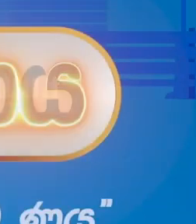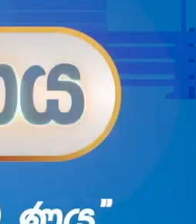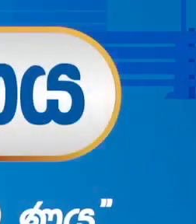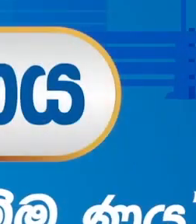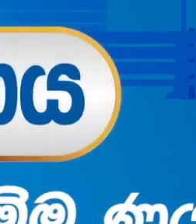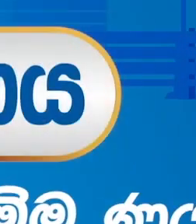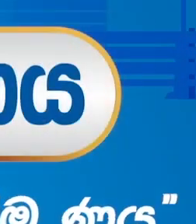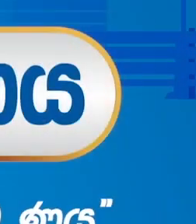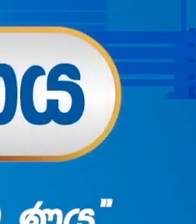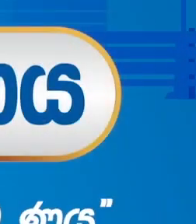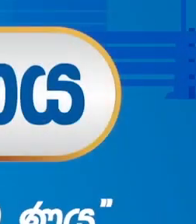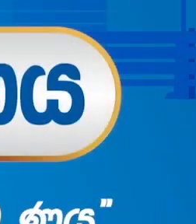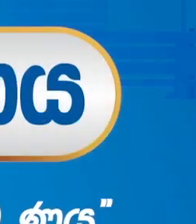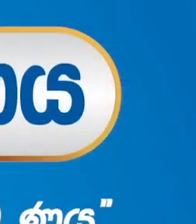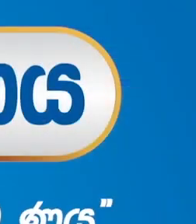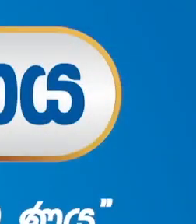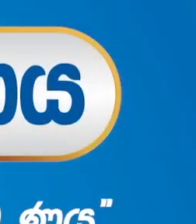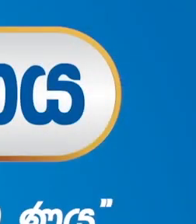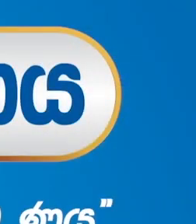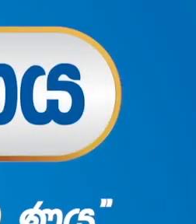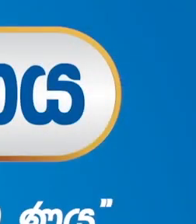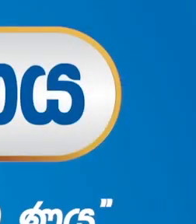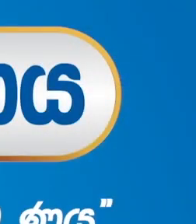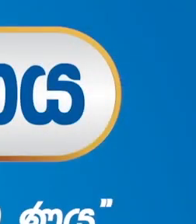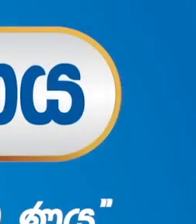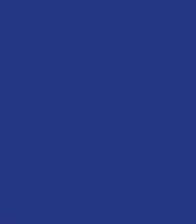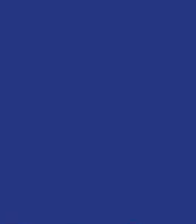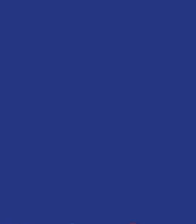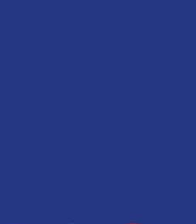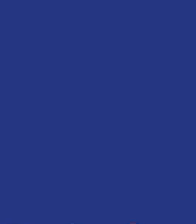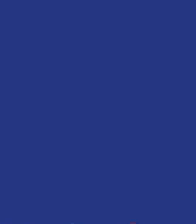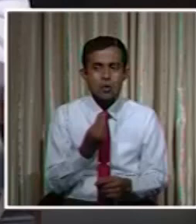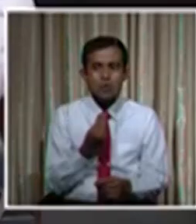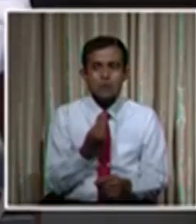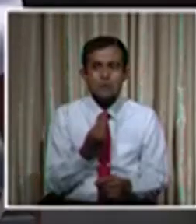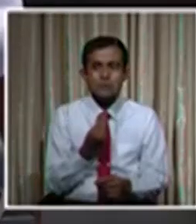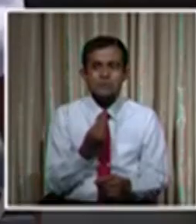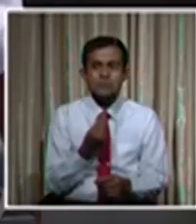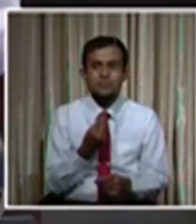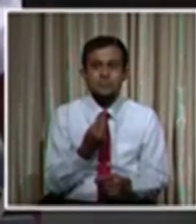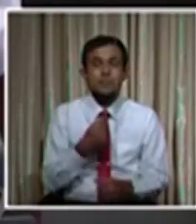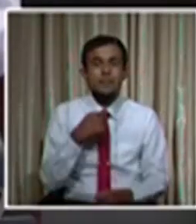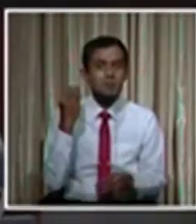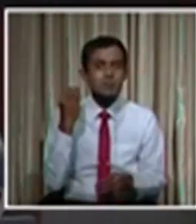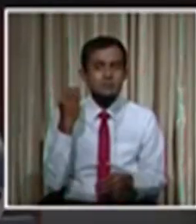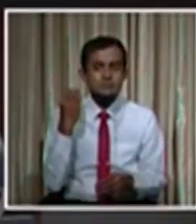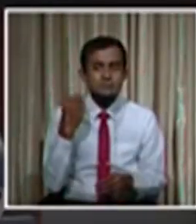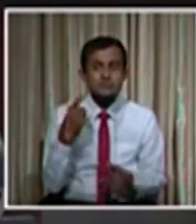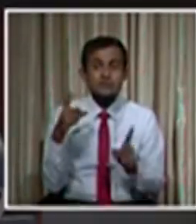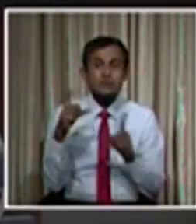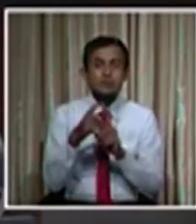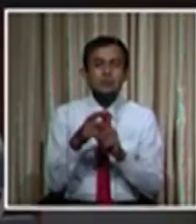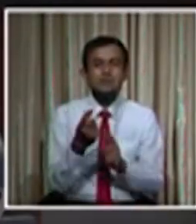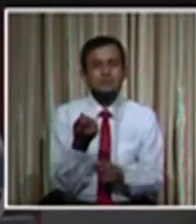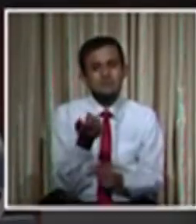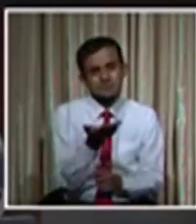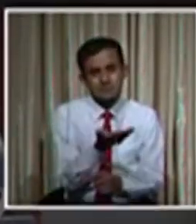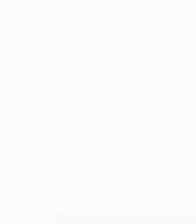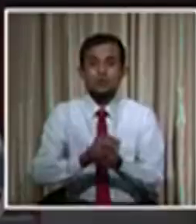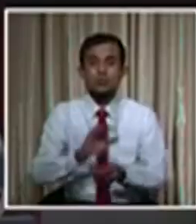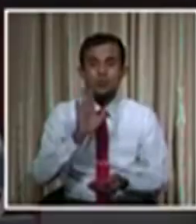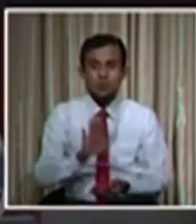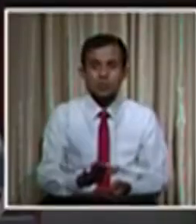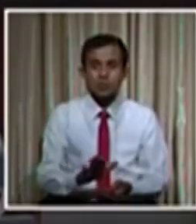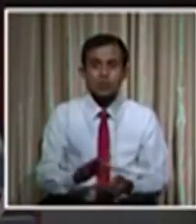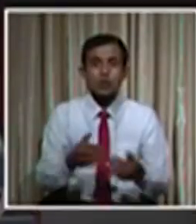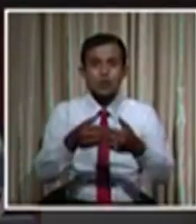සීඑල්සී රන් ණය. හදිස්සියට පරිස්සම්ම ණය. සිනසුරාදට ප්‍රියුර්ථයි. දැන් ආණ්ඩුව කරන්නේ ඩොලර් හිඟමනේ යන එක තමයි